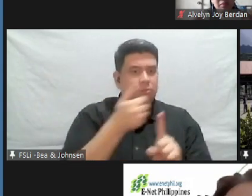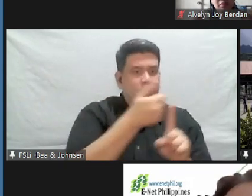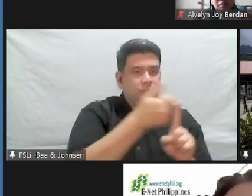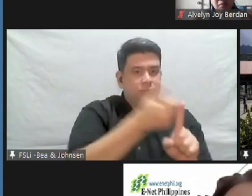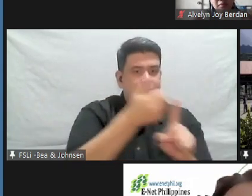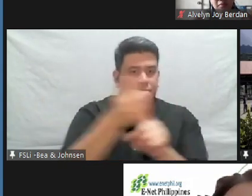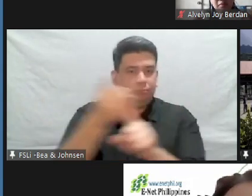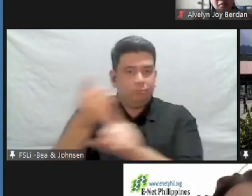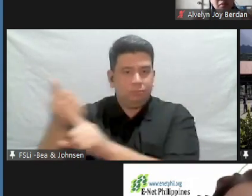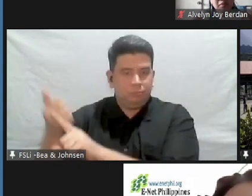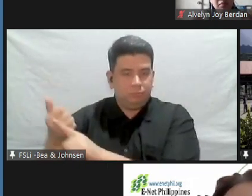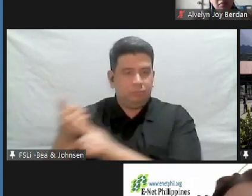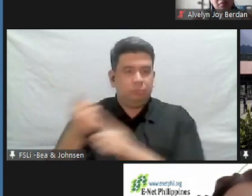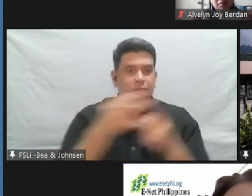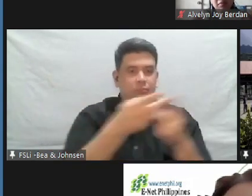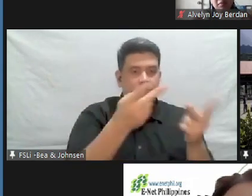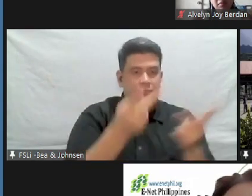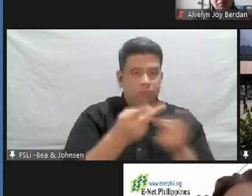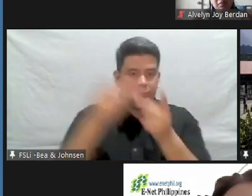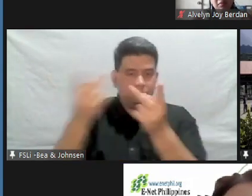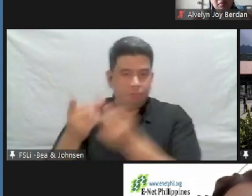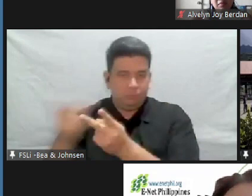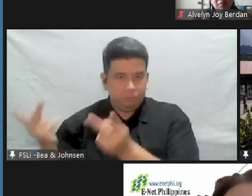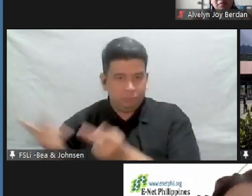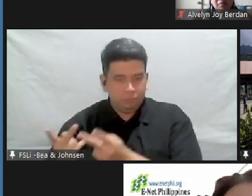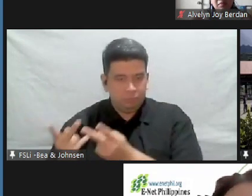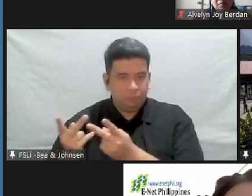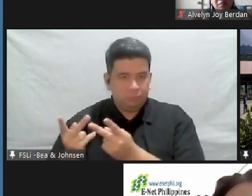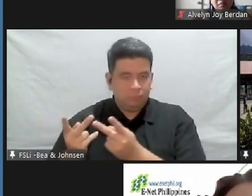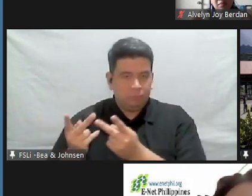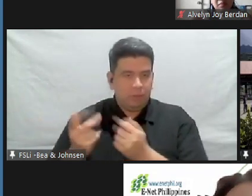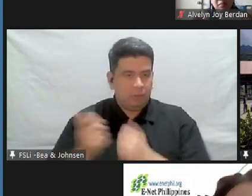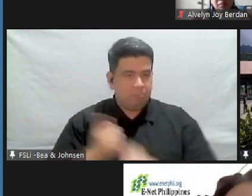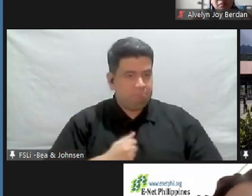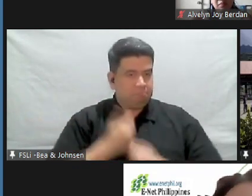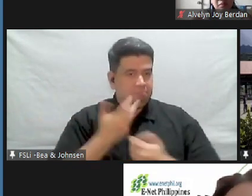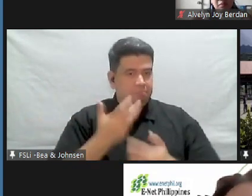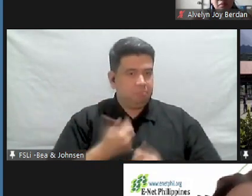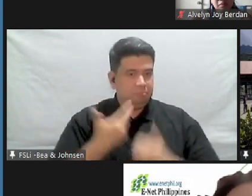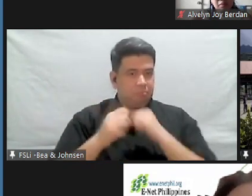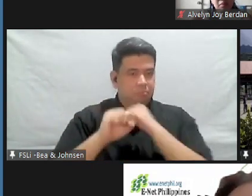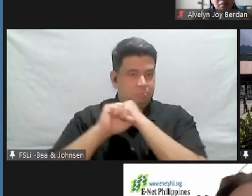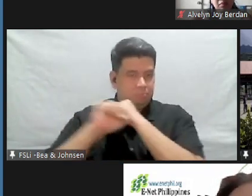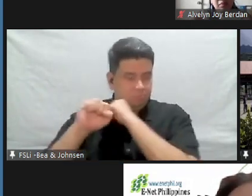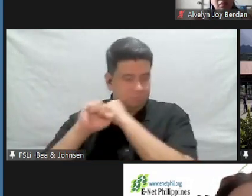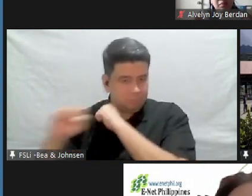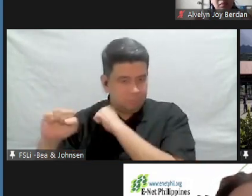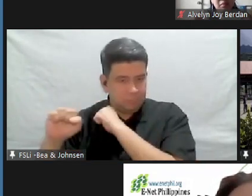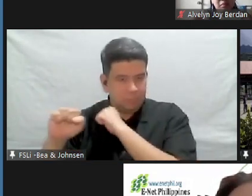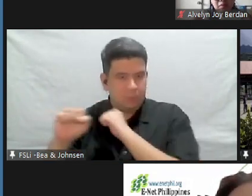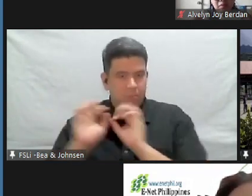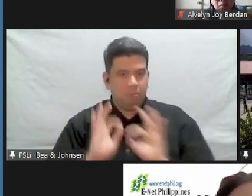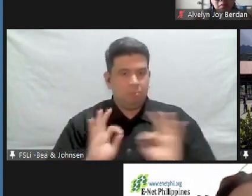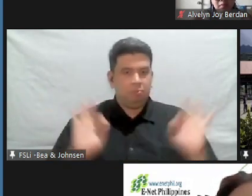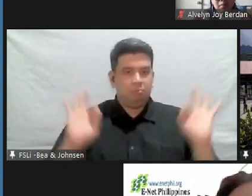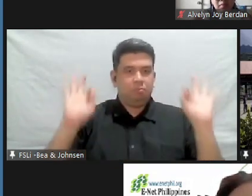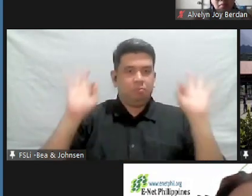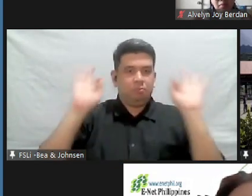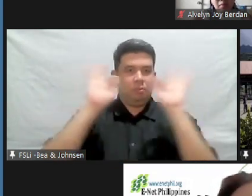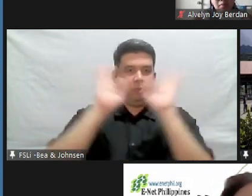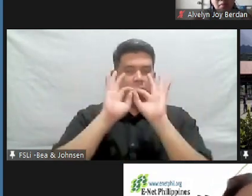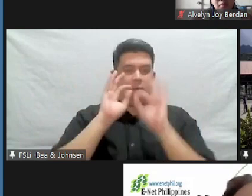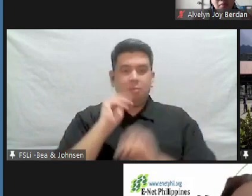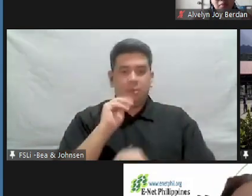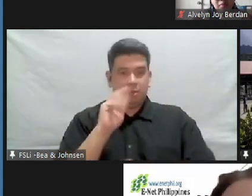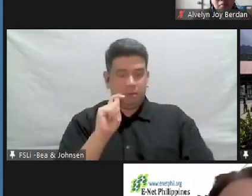gawing ekspresyon ng ating advokasya na dapat ay manatili ang ating mother tongue